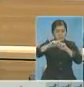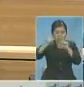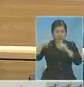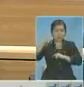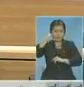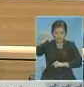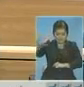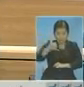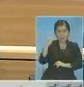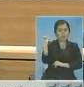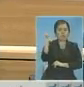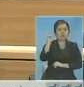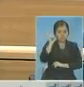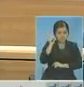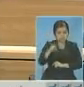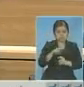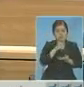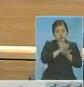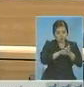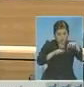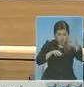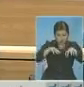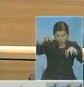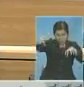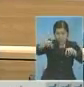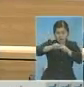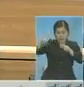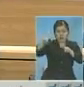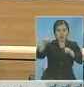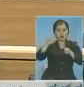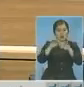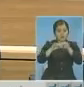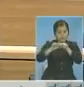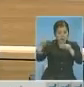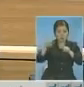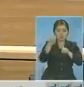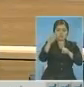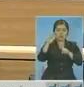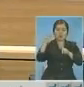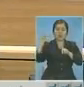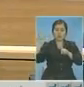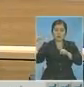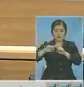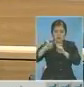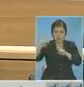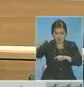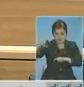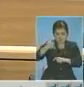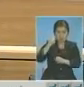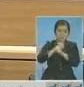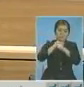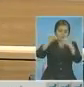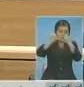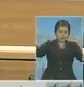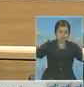ที่โรงเรียนแห่งนี้ห่างจากจุดติดตั้งของกสทเพียงแค่15กิโลเมตรนี่เป็นเพียงหนึ่งในโรงเรียนอีกหลายๆโรงนะค